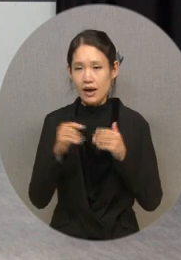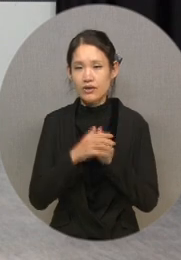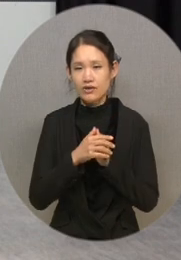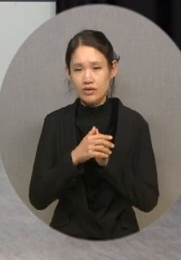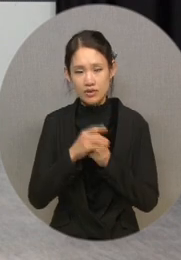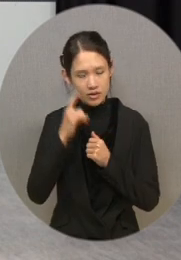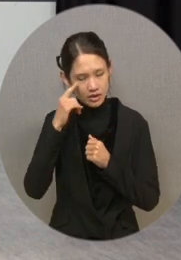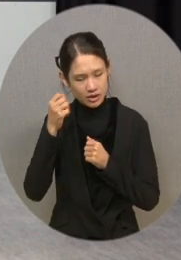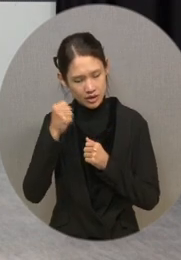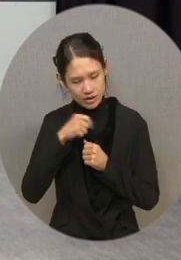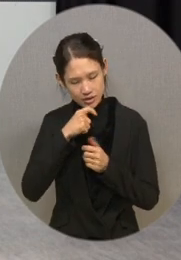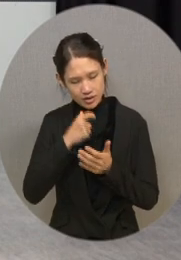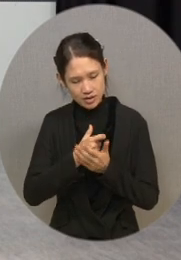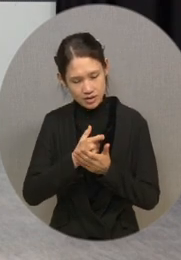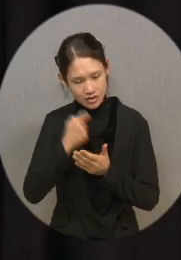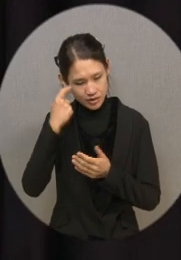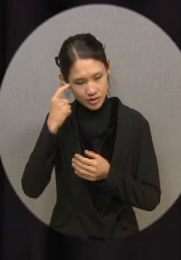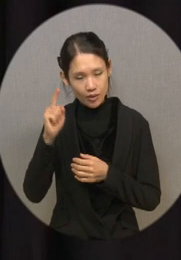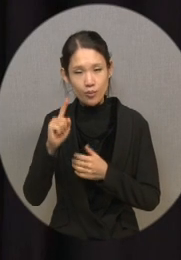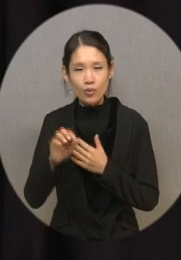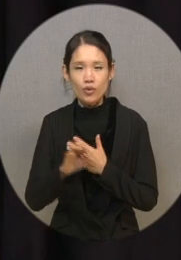인상 깊었던 거는 뭐였냐면은